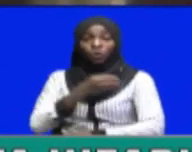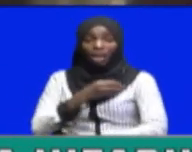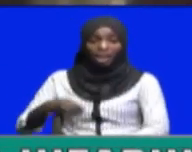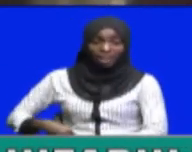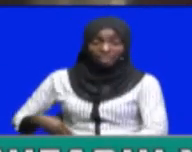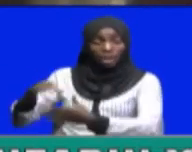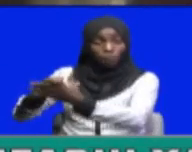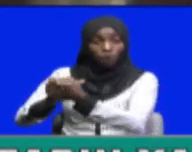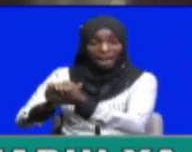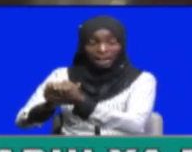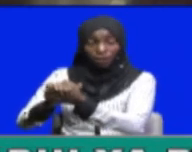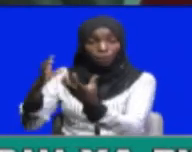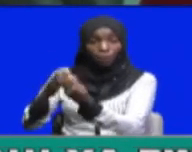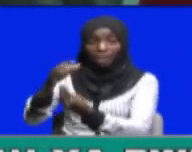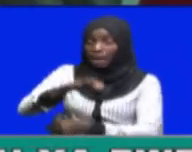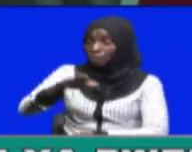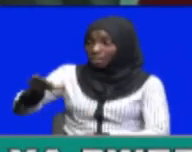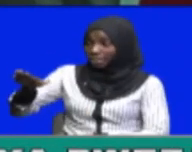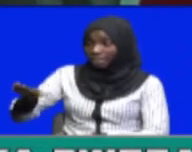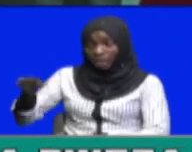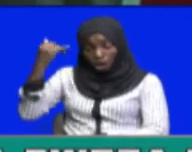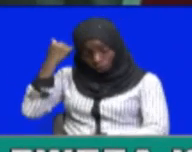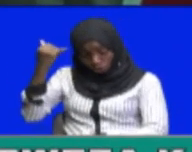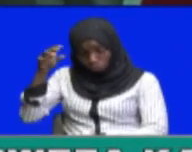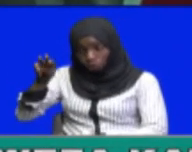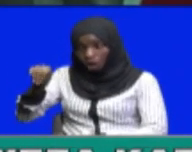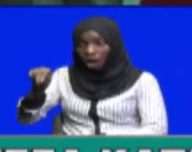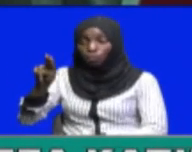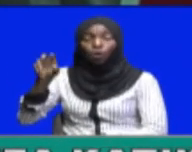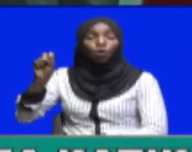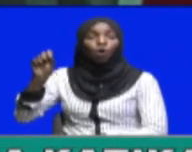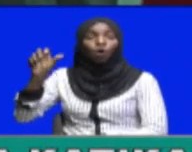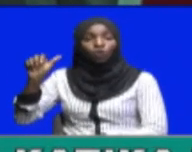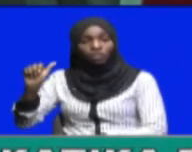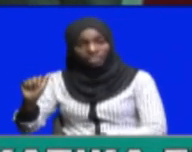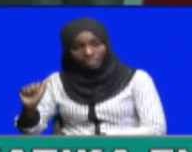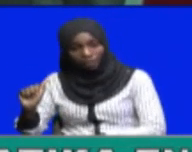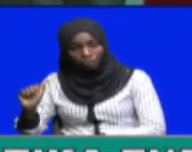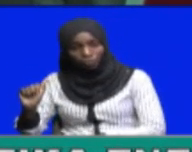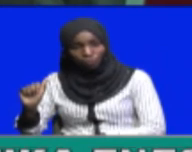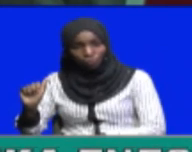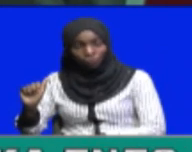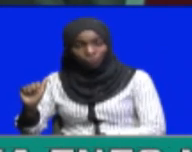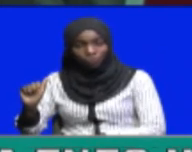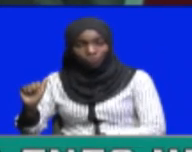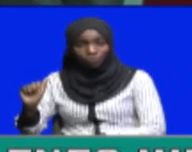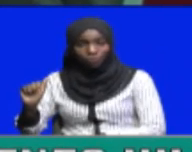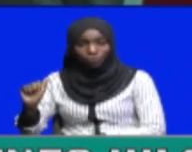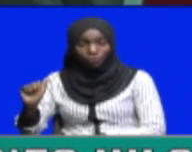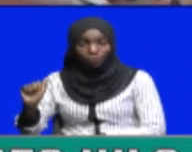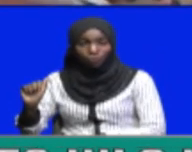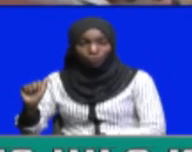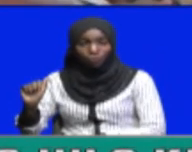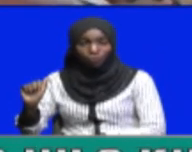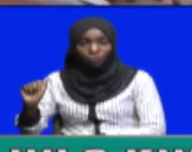mazingira Musa Azan Zungu ambaye ameteuliwa hivi karibuni na rais wa jamhuri ya muungano wa Tanzania Dr. John Pombe Joseph